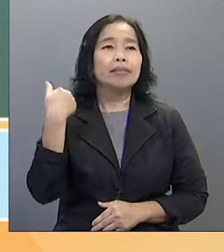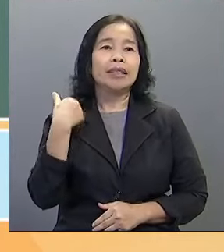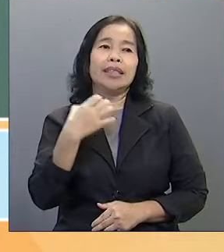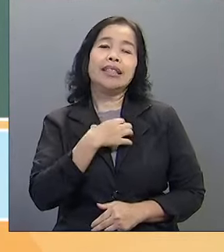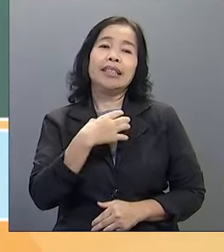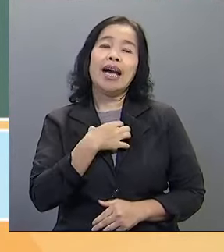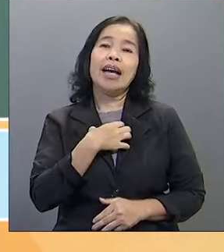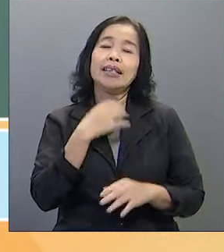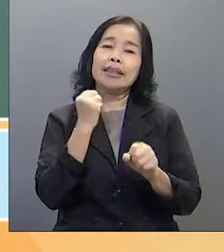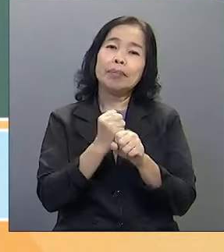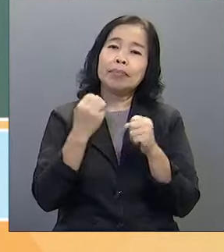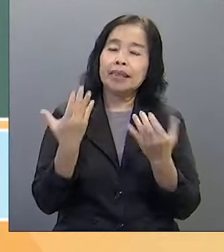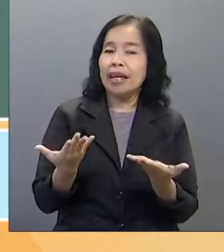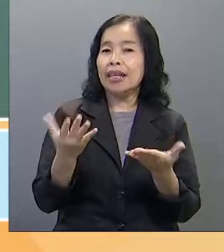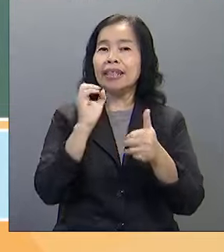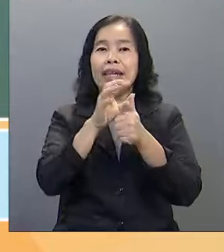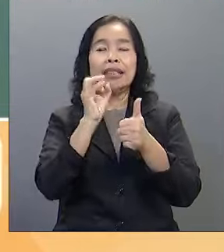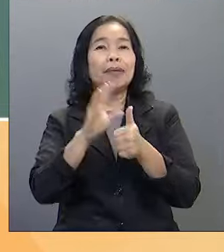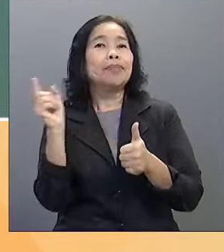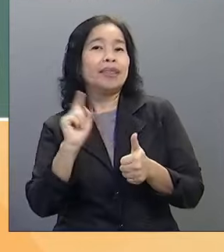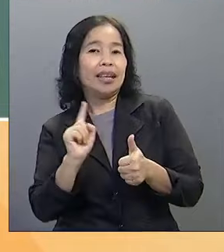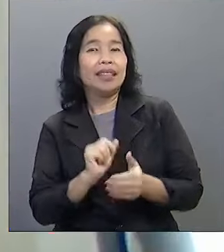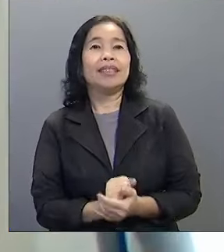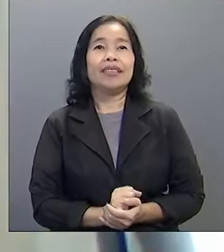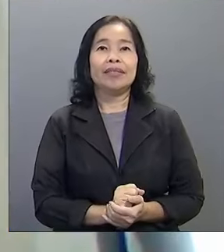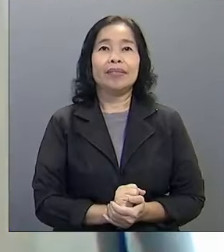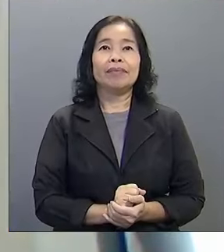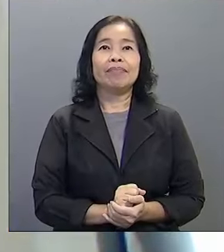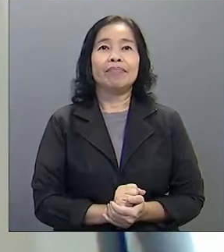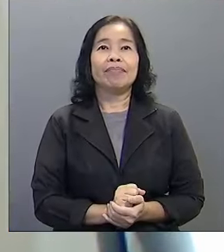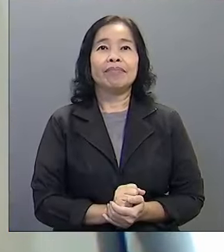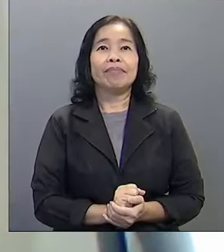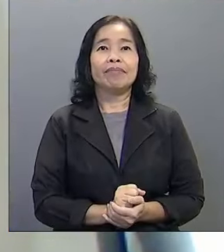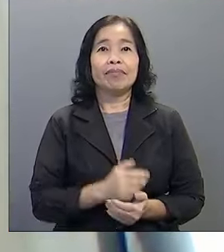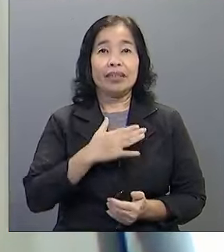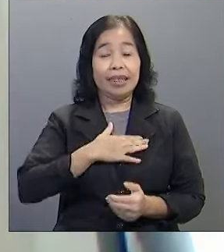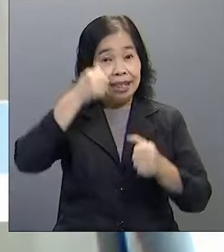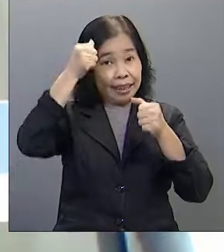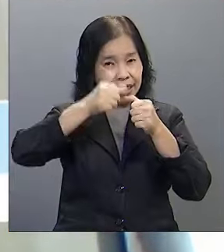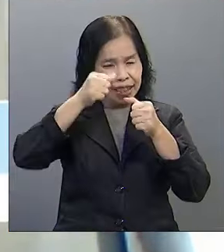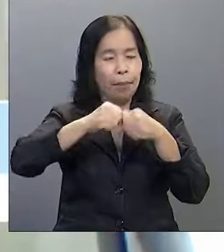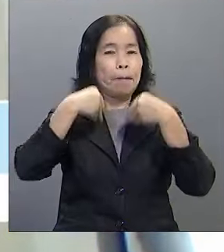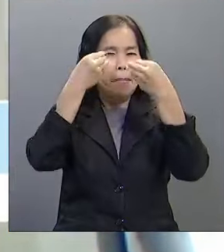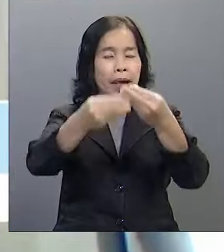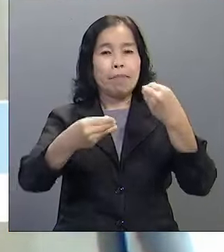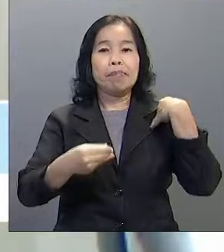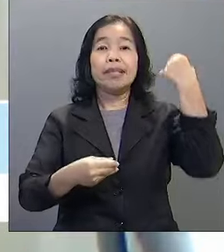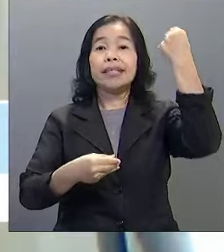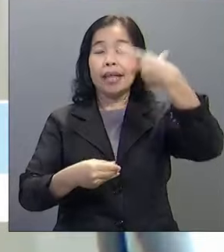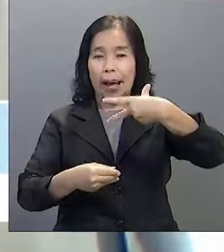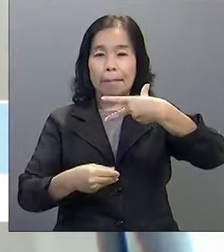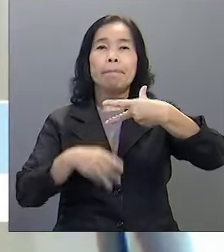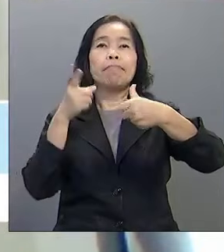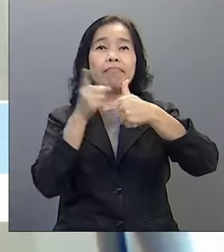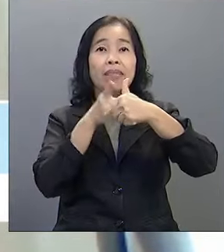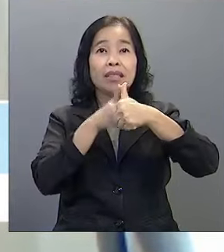ำหรืออยากจะส่งกำลังใจหรือฝากอะไรเชิญได้เลยครับอาจารย์ครับ จำ3ข้อนะครับ3ข้อก็คือถ้าเราแบบ